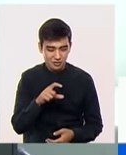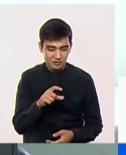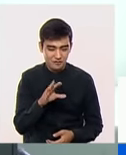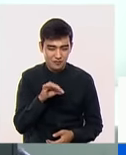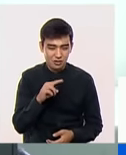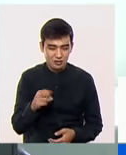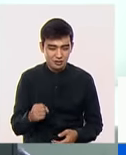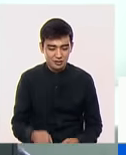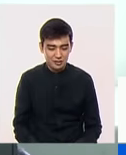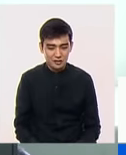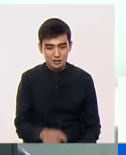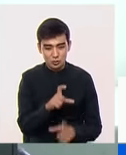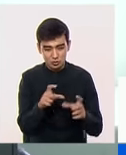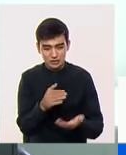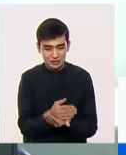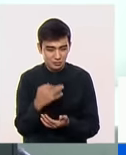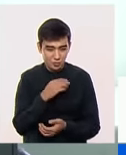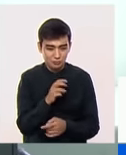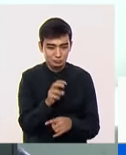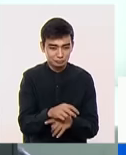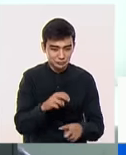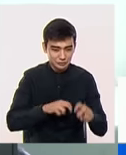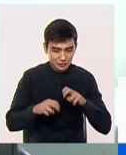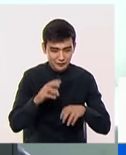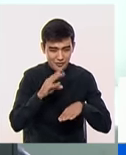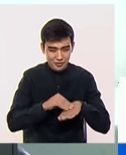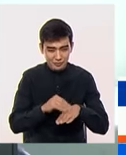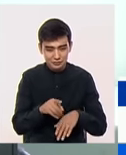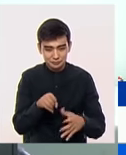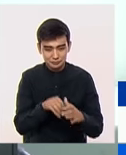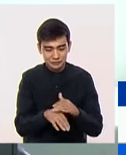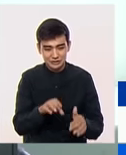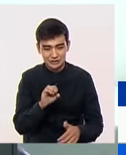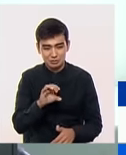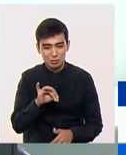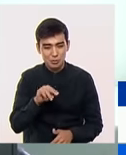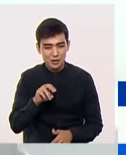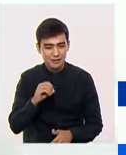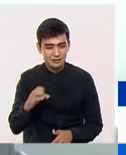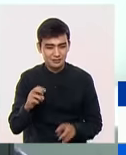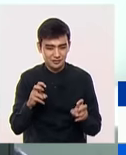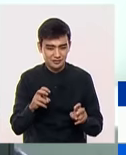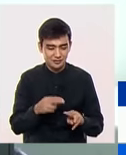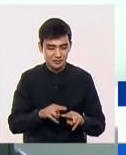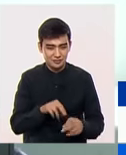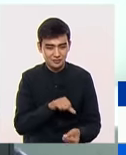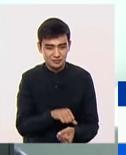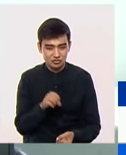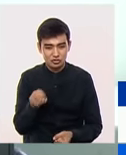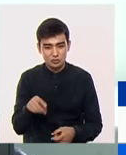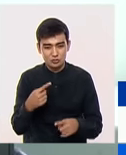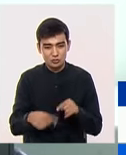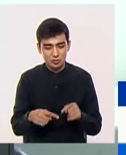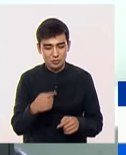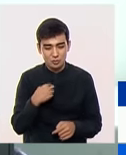путают это двери этот кайф paid вот идет они курят его страницу